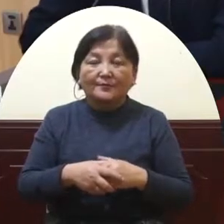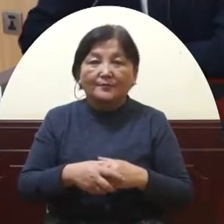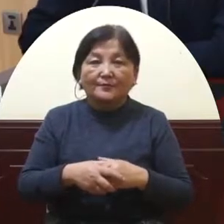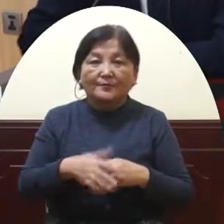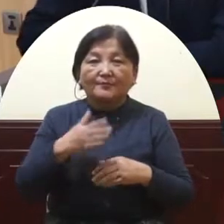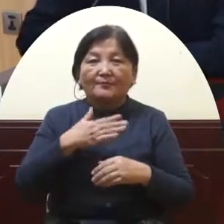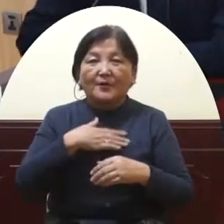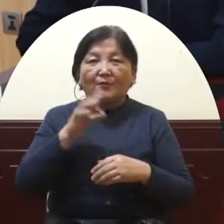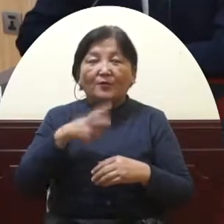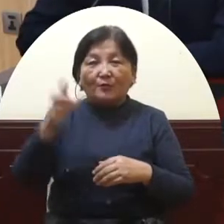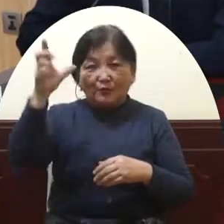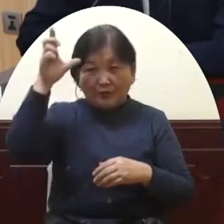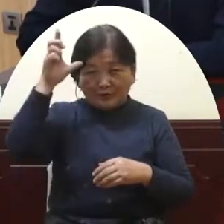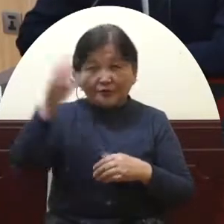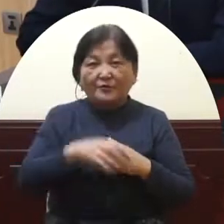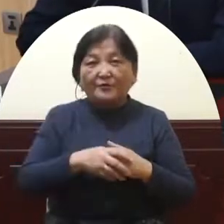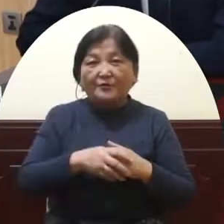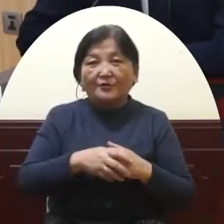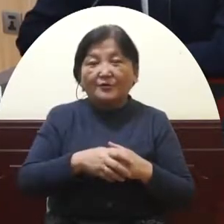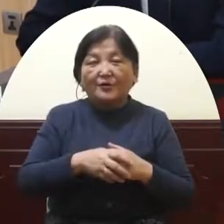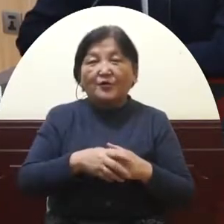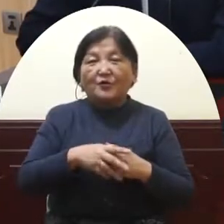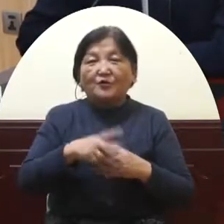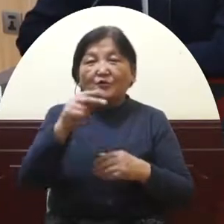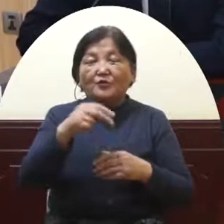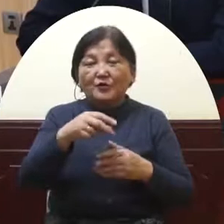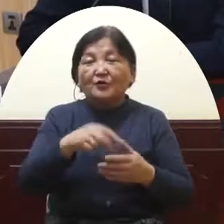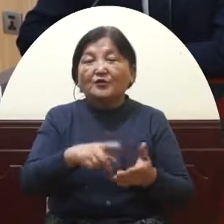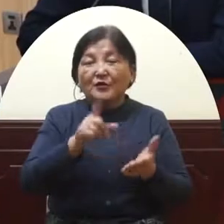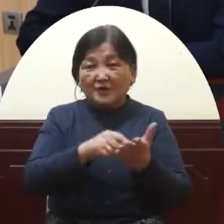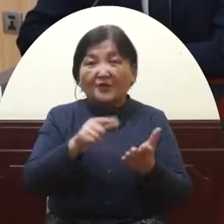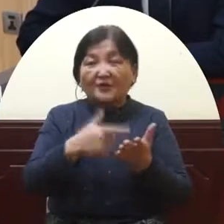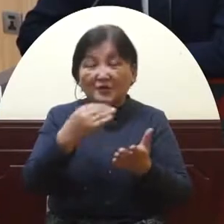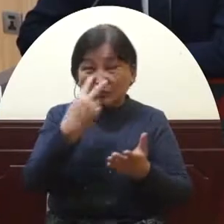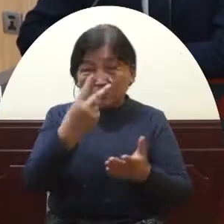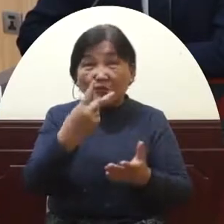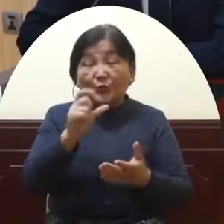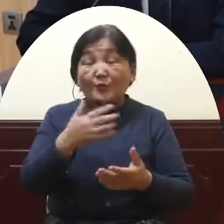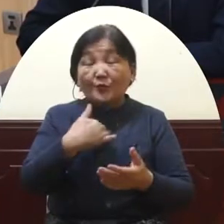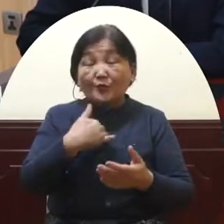За би бол одоо нэг боловсрал чухал гэж үздэг хүн шүү дээ тийм.